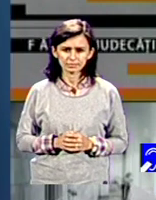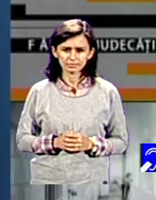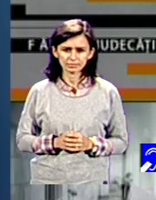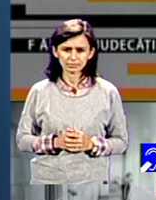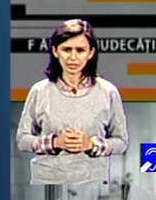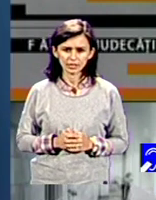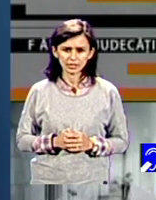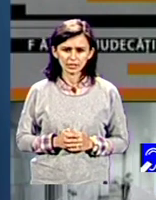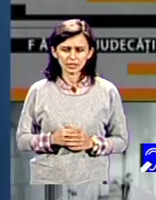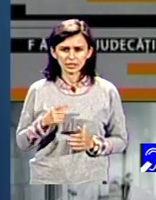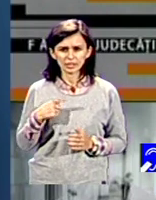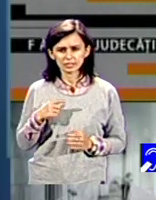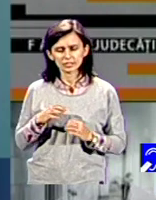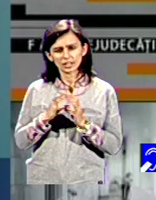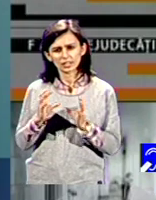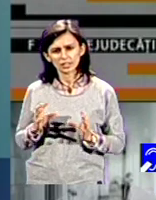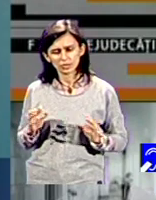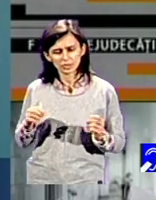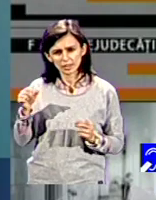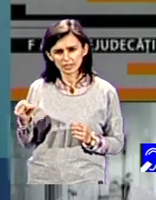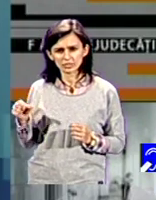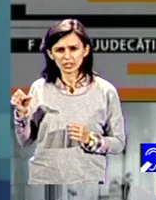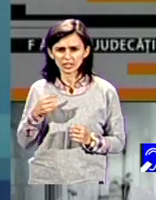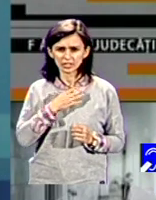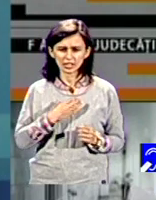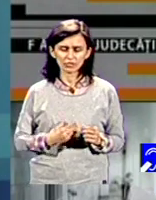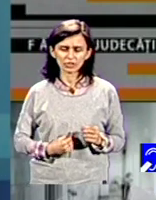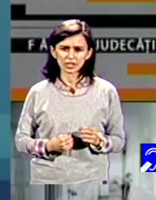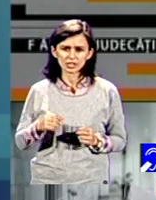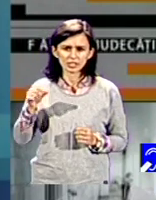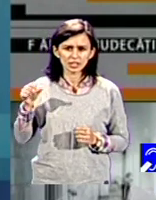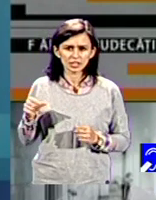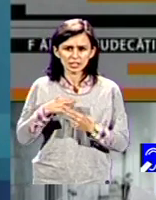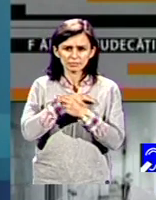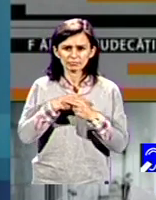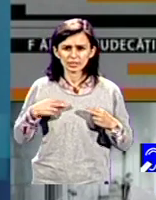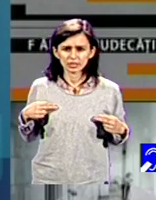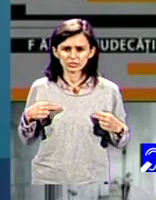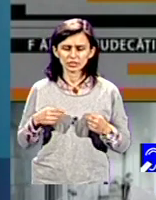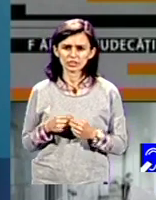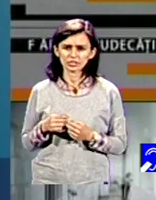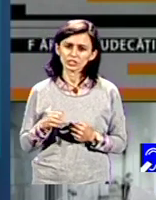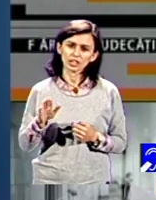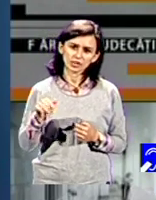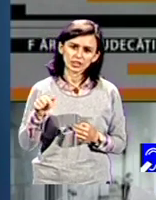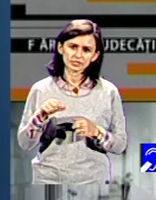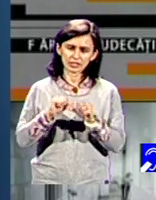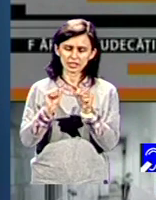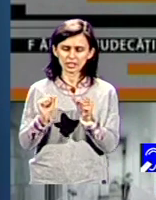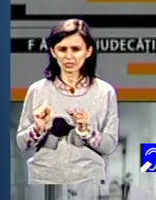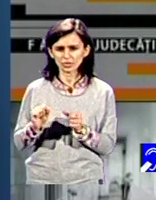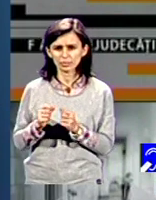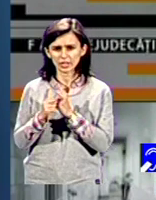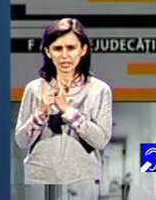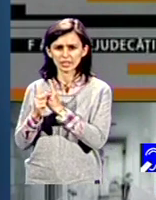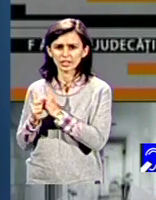personalul avocățești personalul care face parte din magistratură Nu nu are parte de astfel de forma sau nu ar